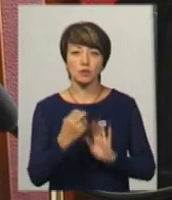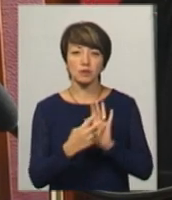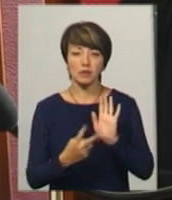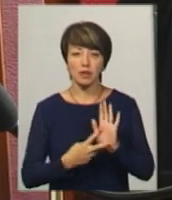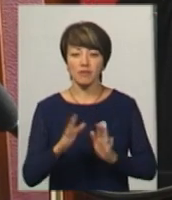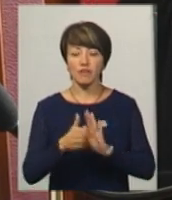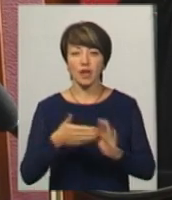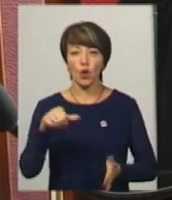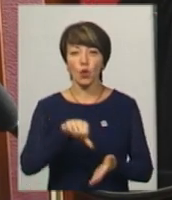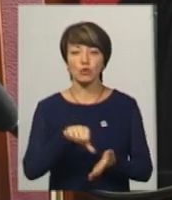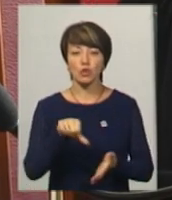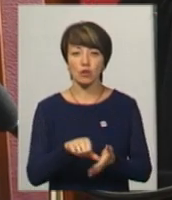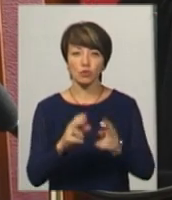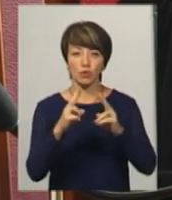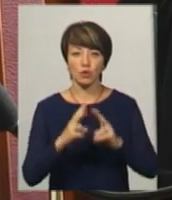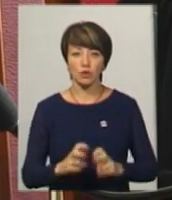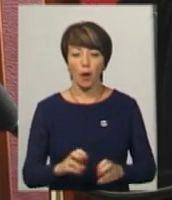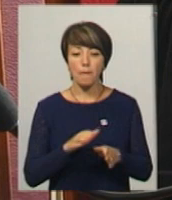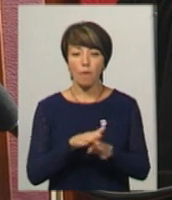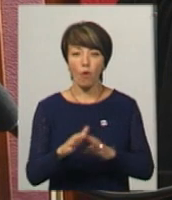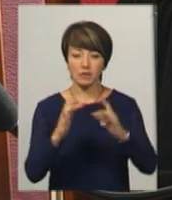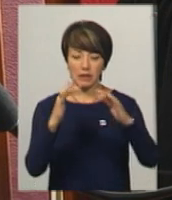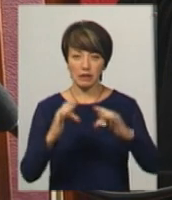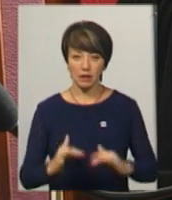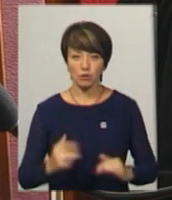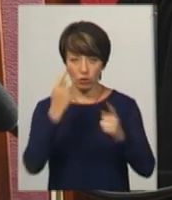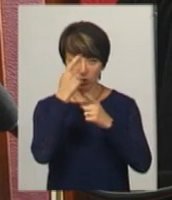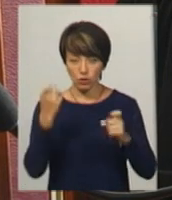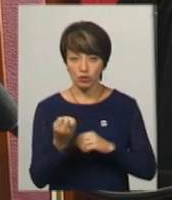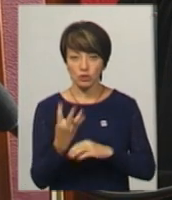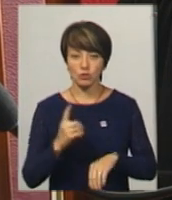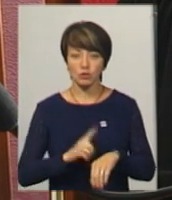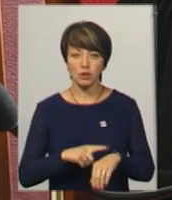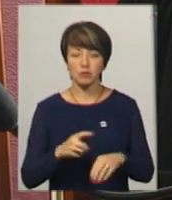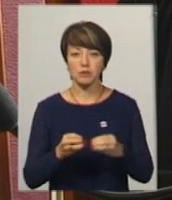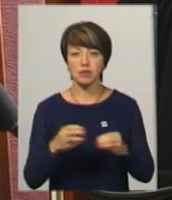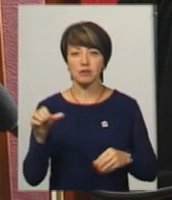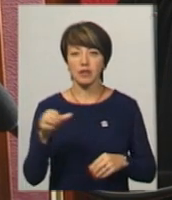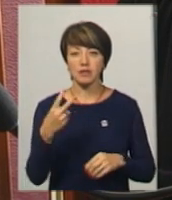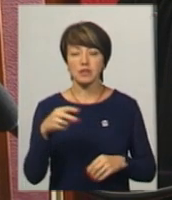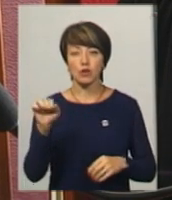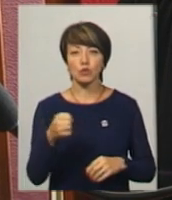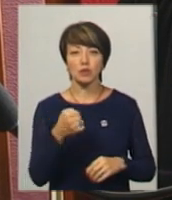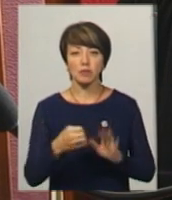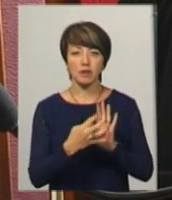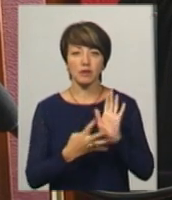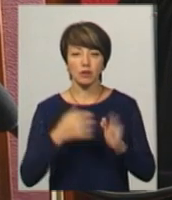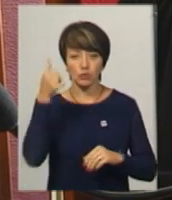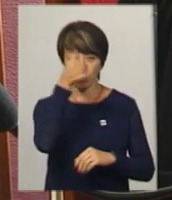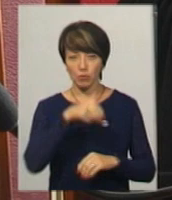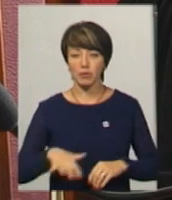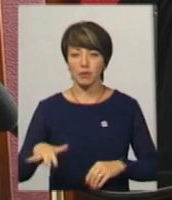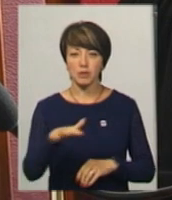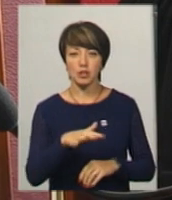суду викликати учасників судового розгляду. Повний текст мотивованої ухвали оголосити о 14 годині 15 хвилин 20 серпня 2019 року, приміщення